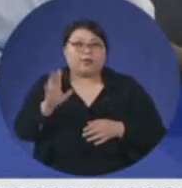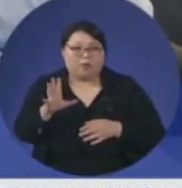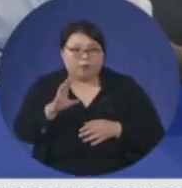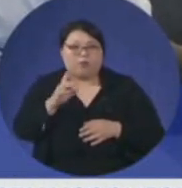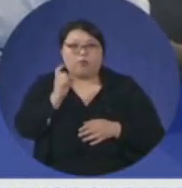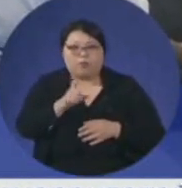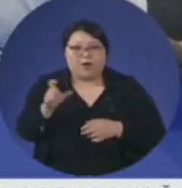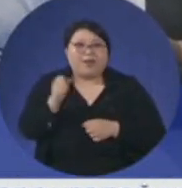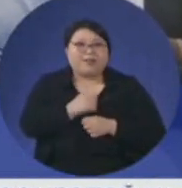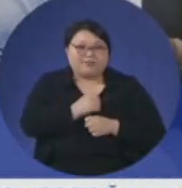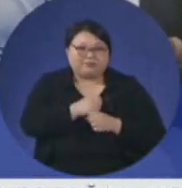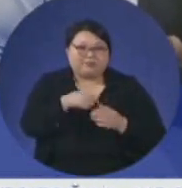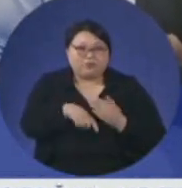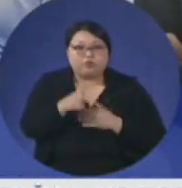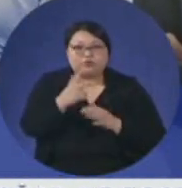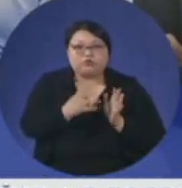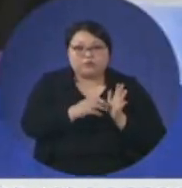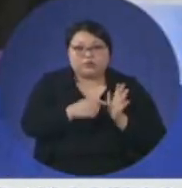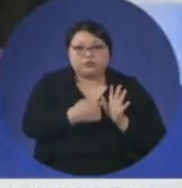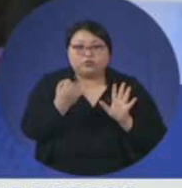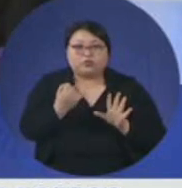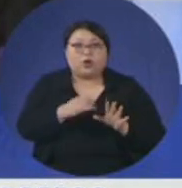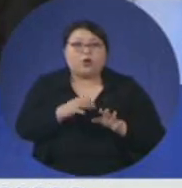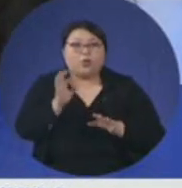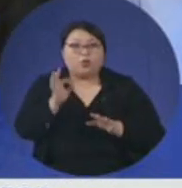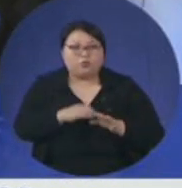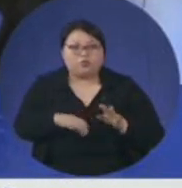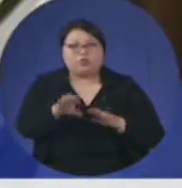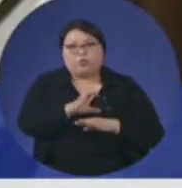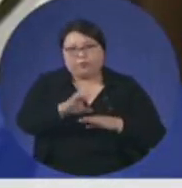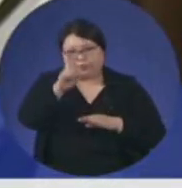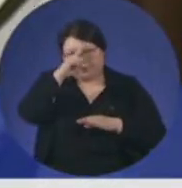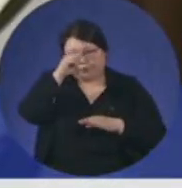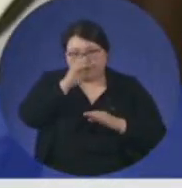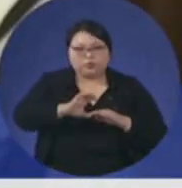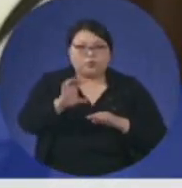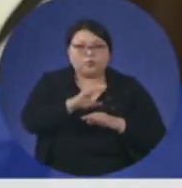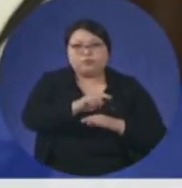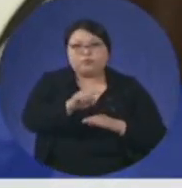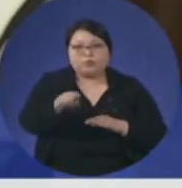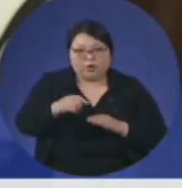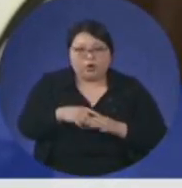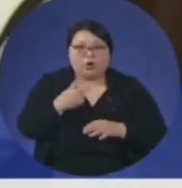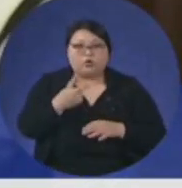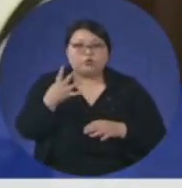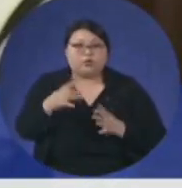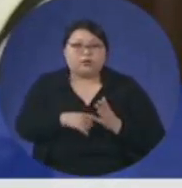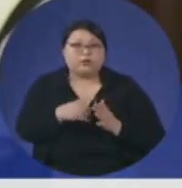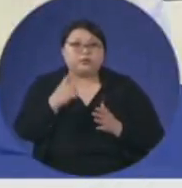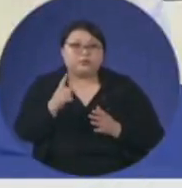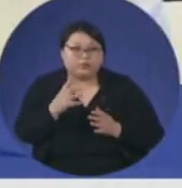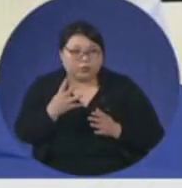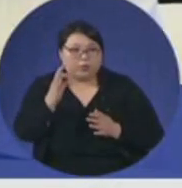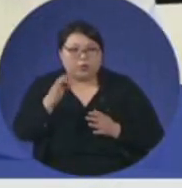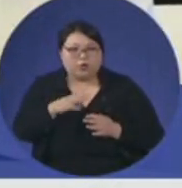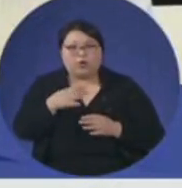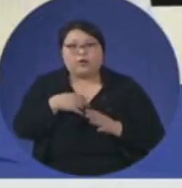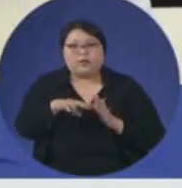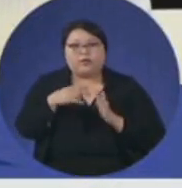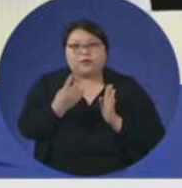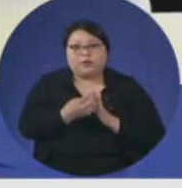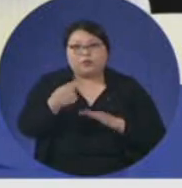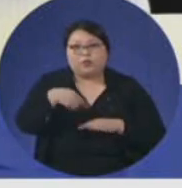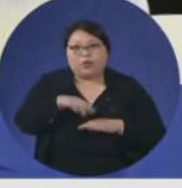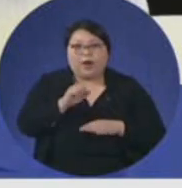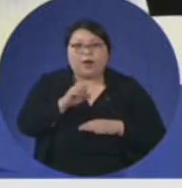байгаагийн 39.6% нь Сумын эрүүл мэндийн төв, Сум дундын эмнэлэгт, 24.4% нь нэгдсэн эмнэлэгт, дүүргийн эрүүл мэндийн төв,